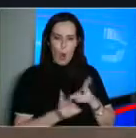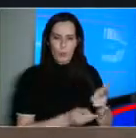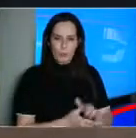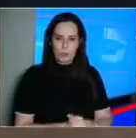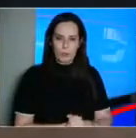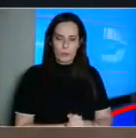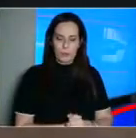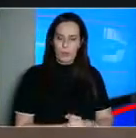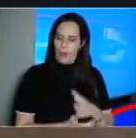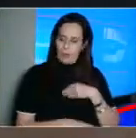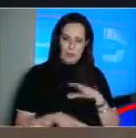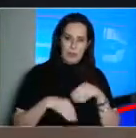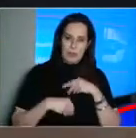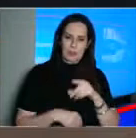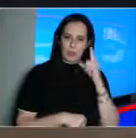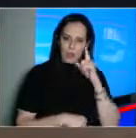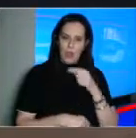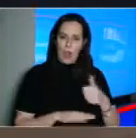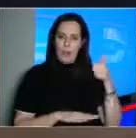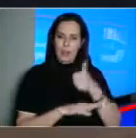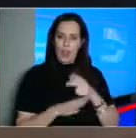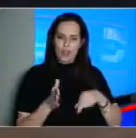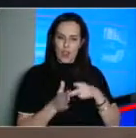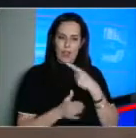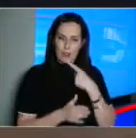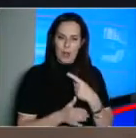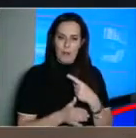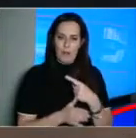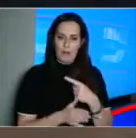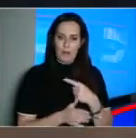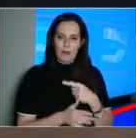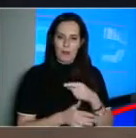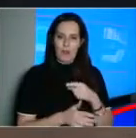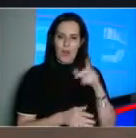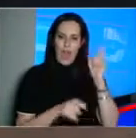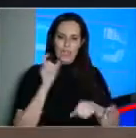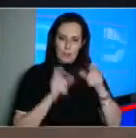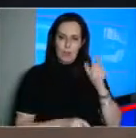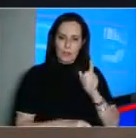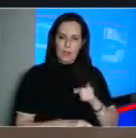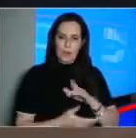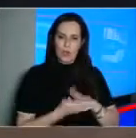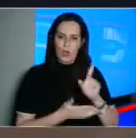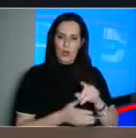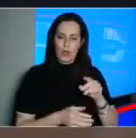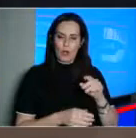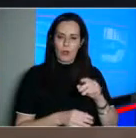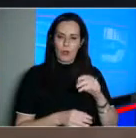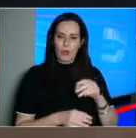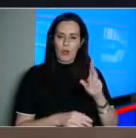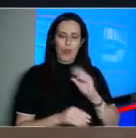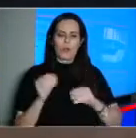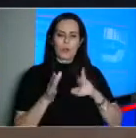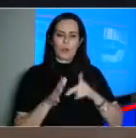האלה? אני איתך מיליון דולר. אתה יודע, המנכ״ל של הרכבת אמר לאחרונה שהציבור צריך פשוט לא לנסוע בשעות העומס